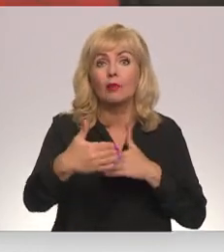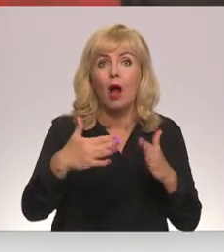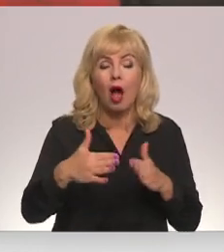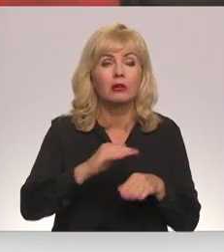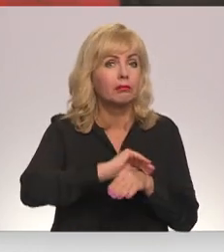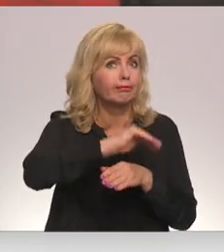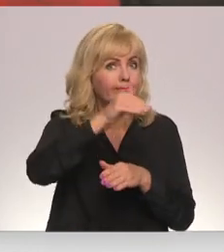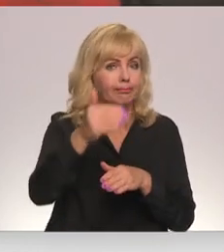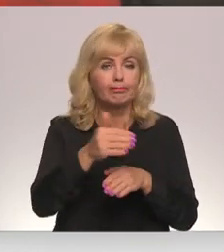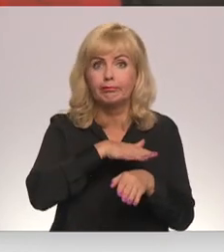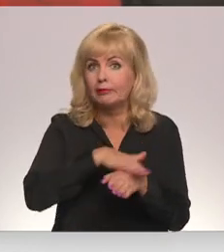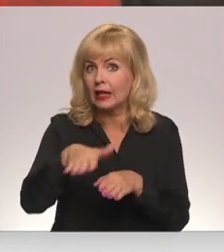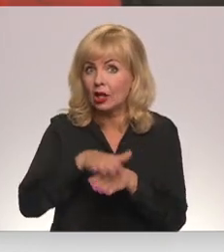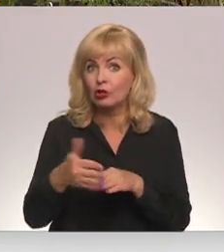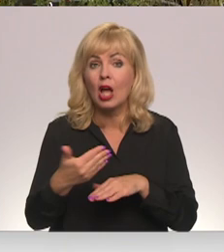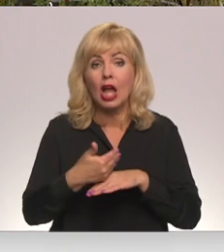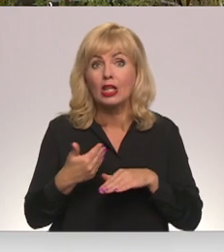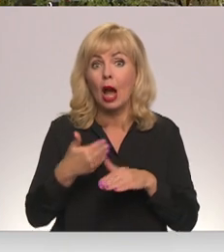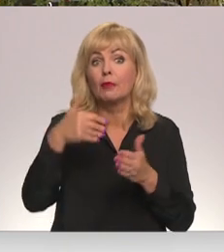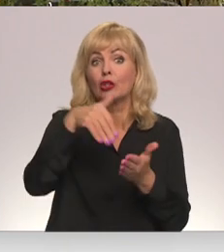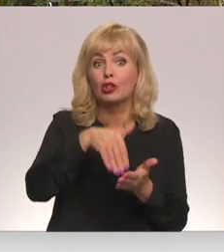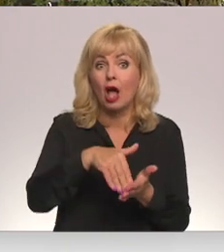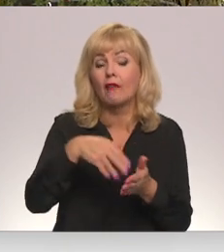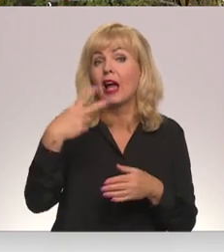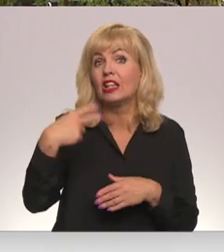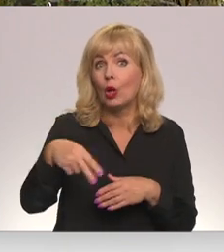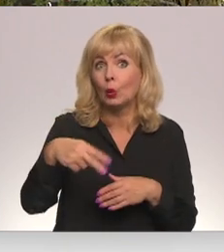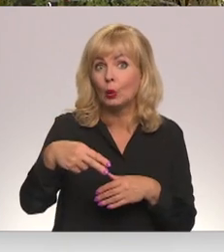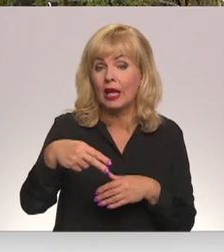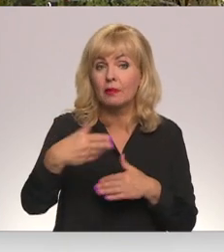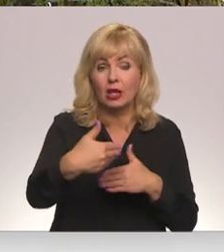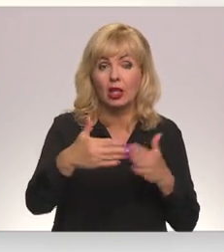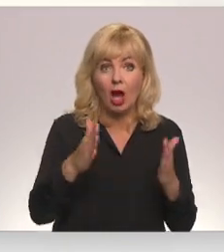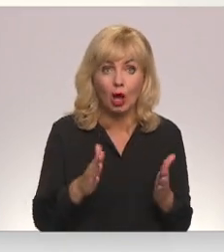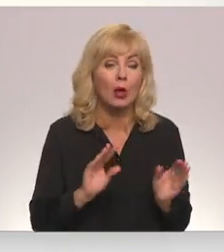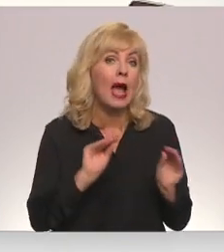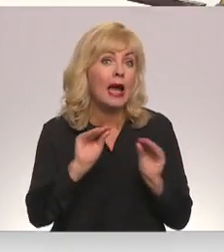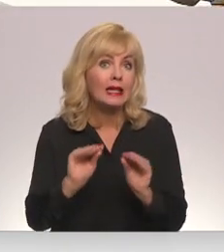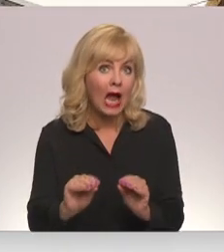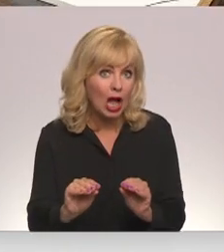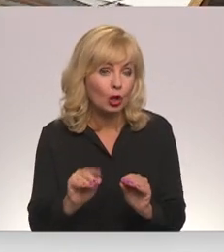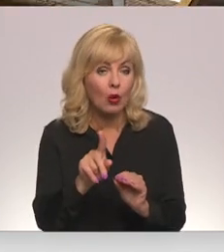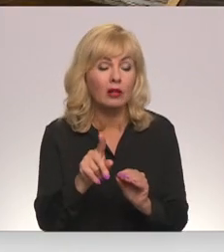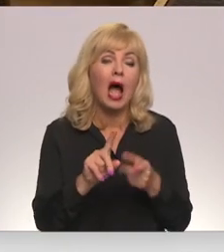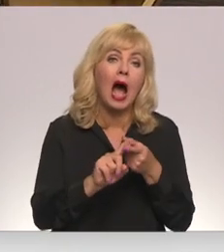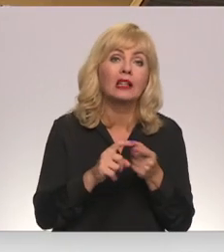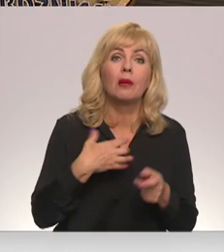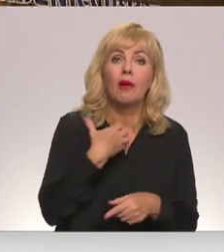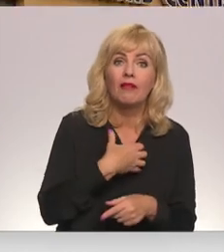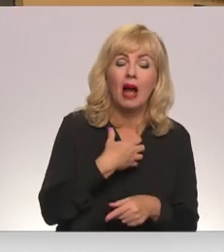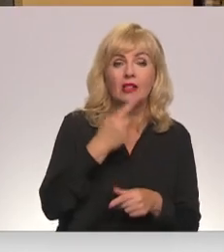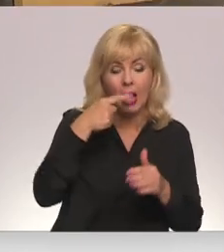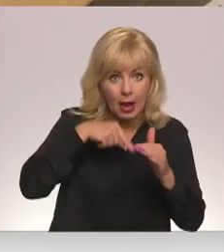ļoti ātri. Šajā vietā iepriekš stāvēja vairāk nekā 20 konteineru. Ierīkotāji norāda, ka atkarībā no vajadzībām viens